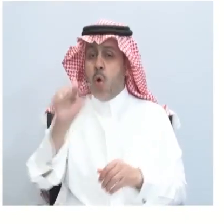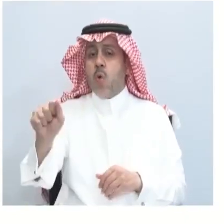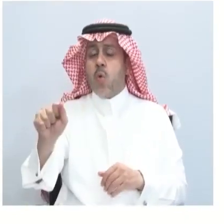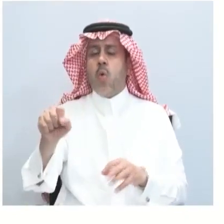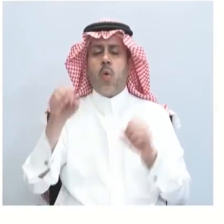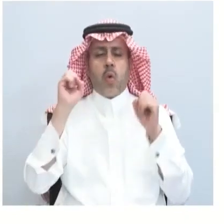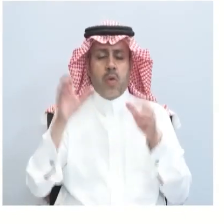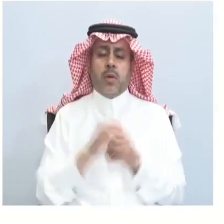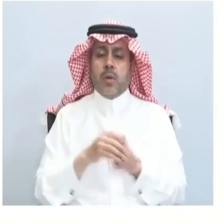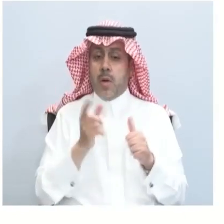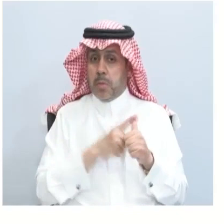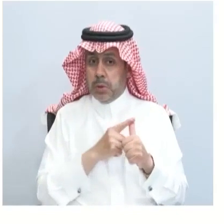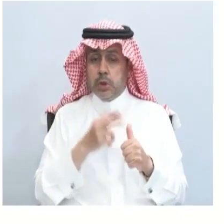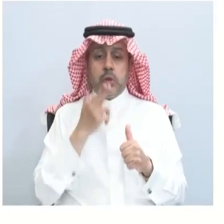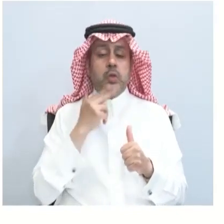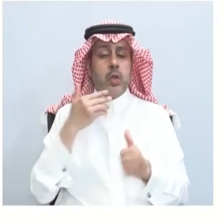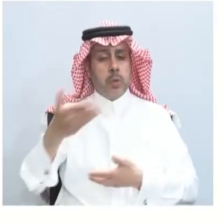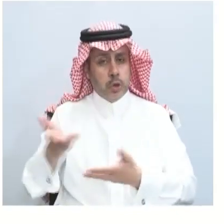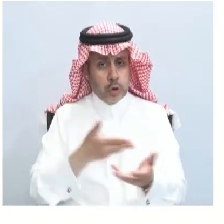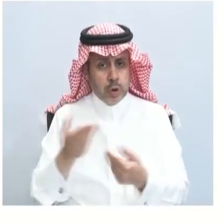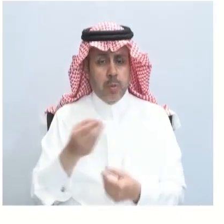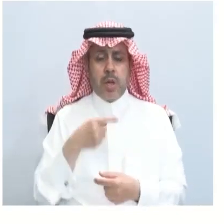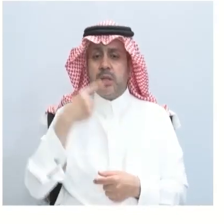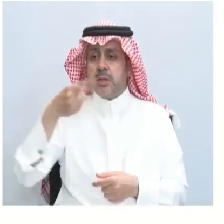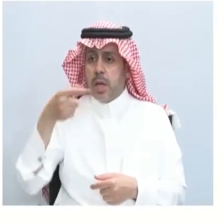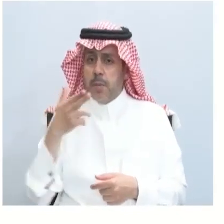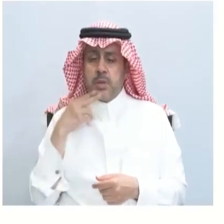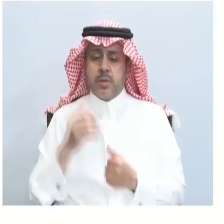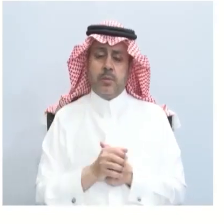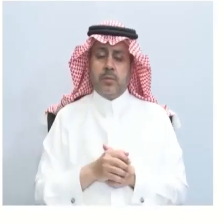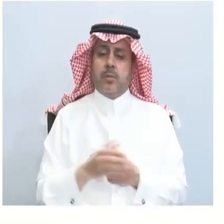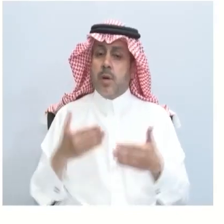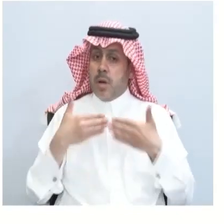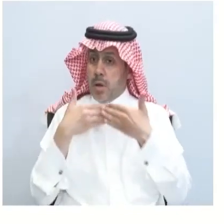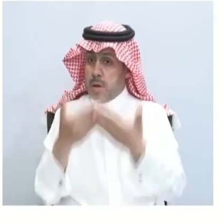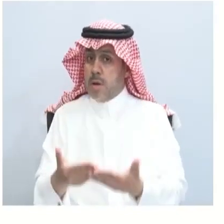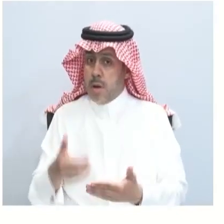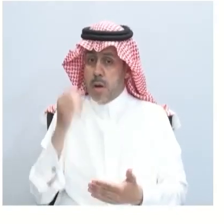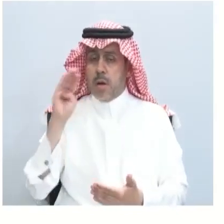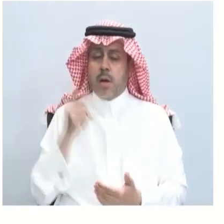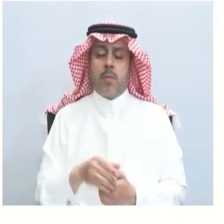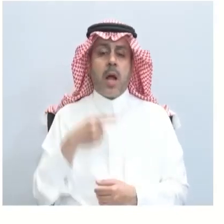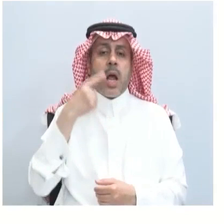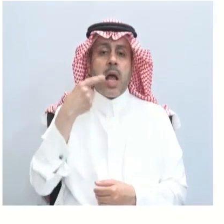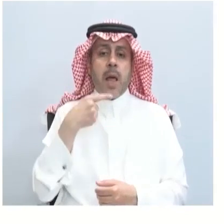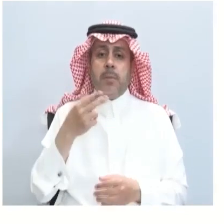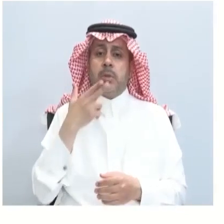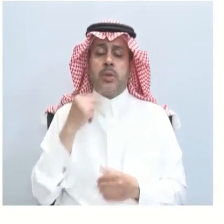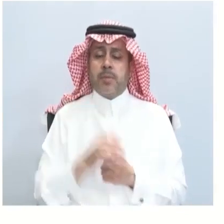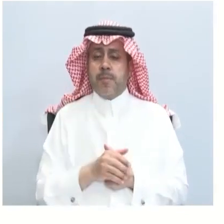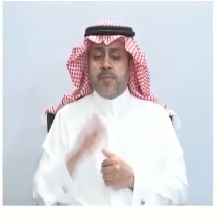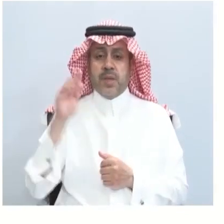طيب المعامله بحسن الخطاب جميل الاكرام طيب الكلام سديد